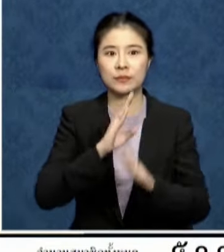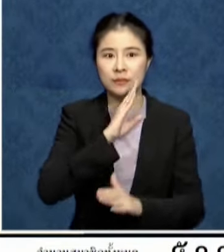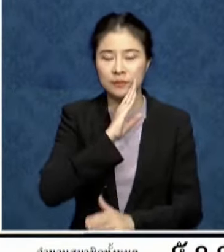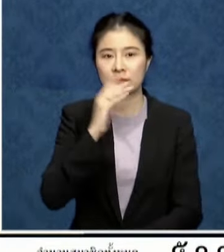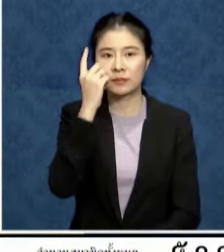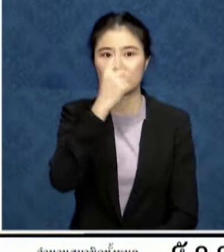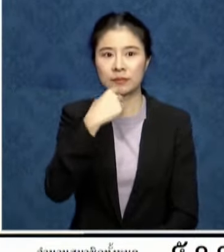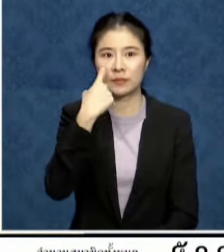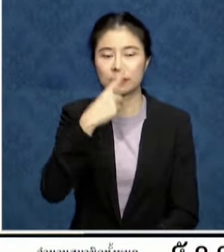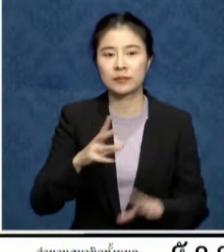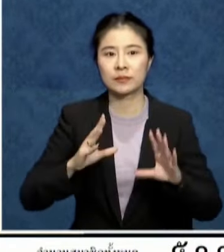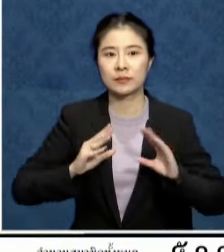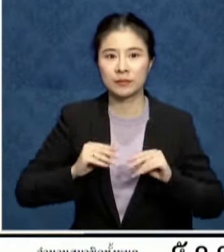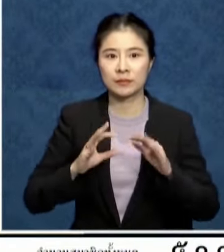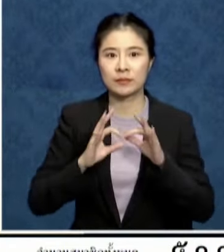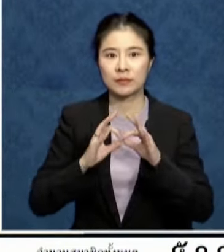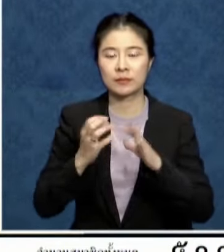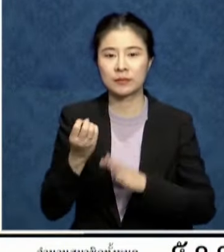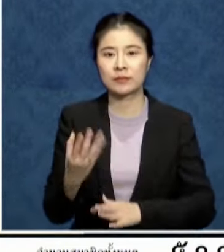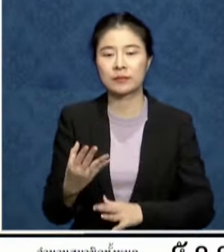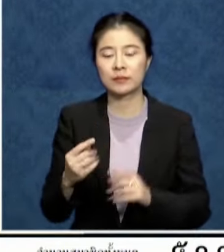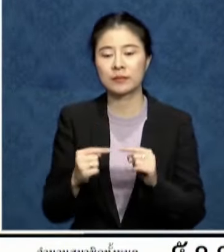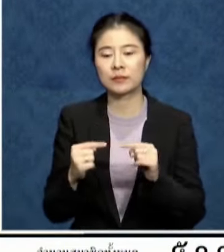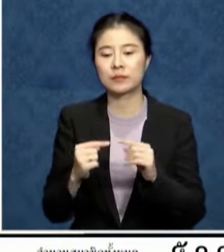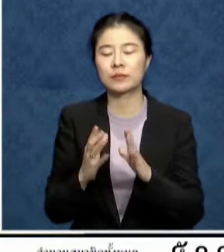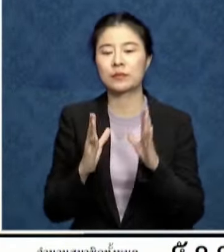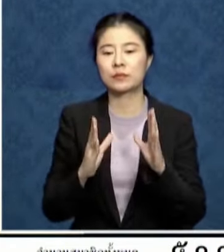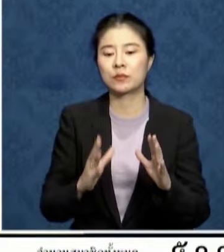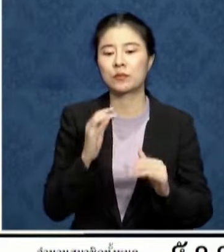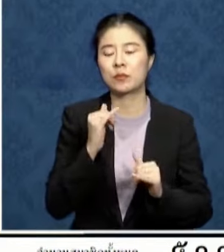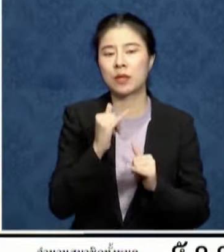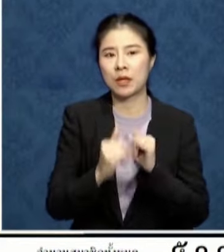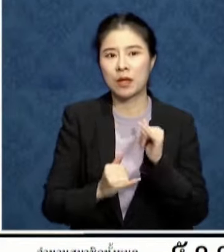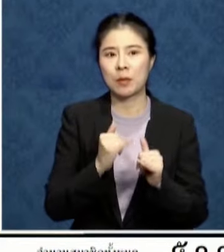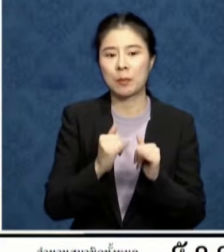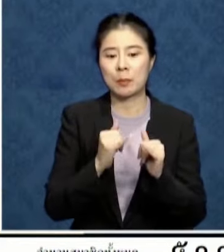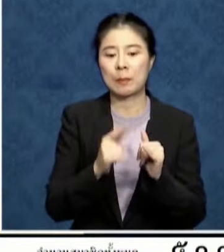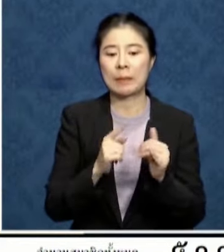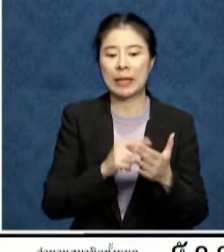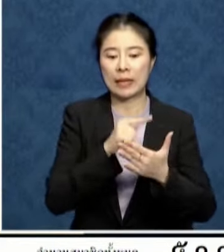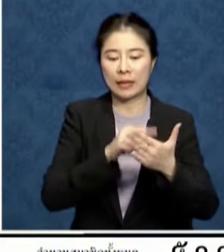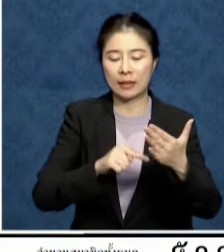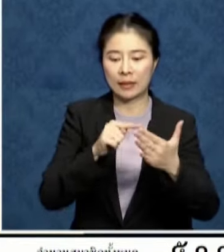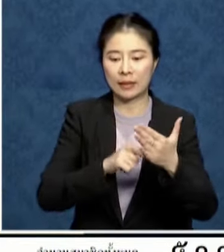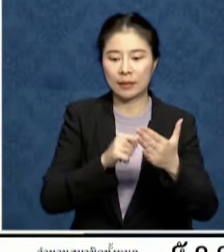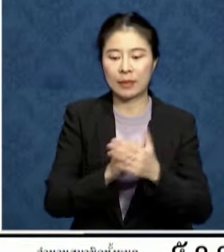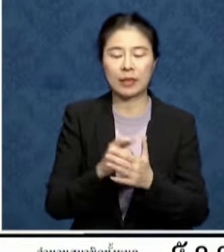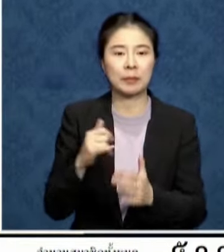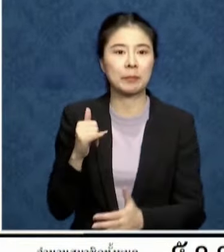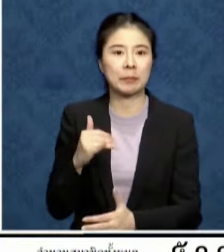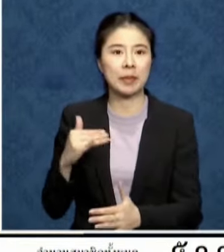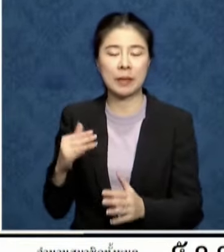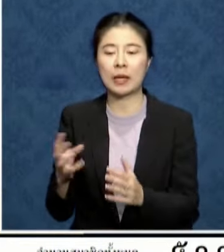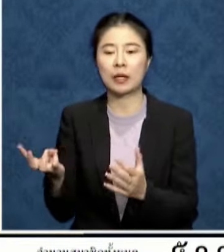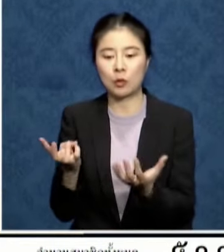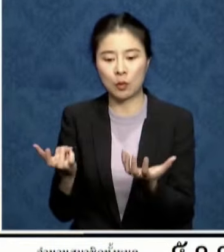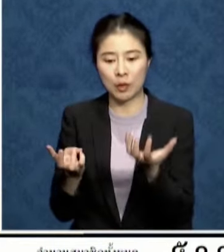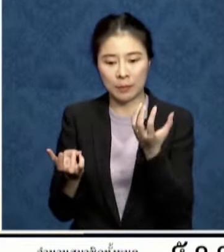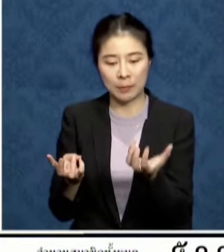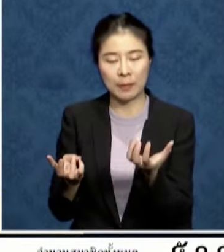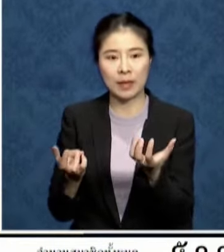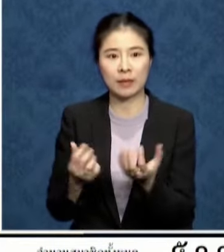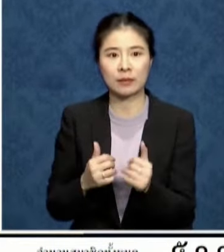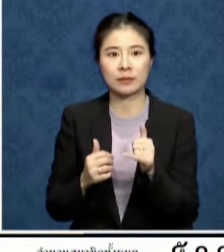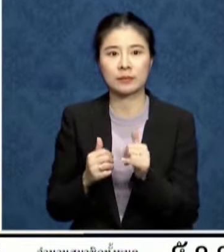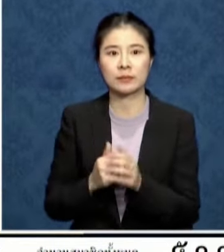นที่มาลงคะแนนเห็นชอบนั้นมีมากกว่ากึ่งหนึ่งของผู้ที่ออกมาใช้สิทธิ์พูดง่ายๆคือต้องมีมากกว่าจำนวนคนที่ลงคะแนนไม่เห็นชอบและคนที่การช่องไม่ออกความเห็นร